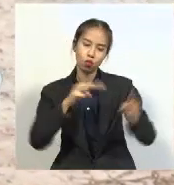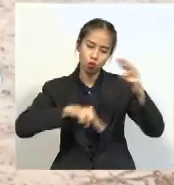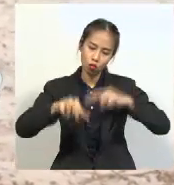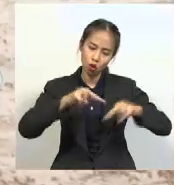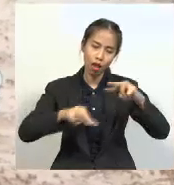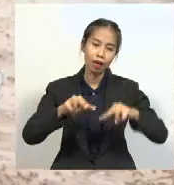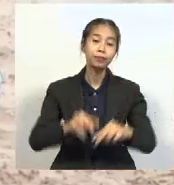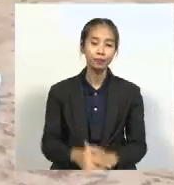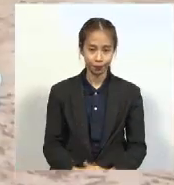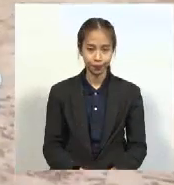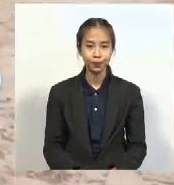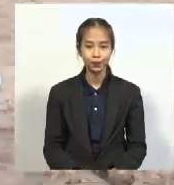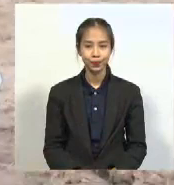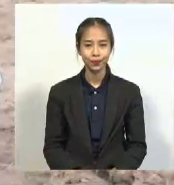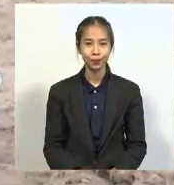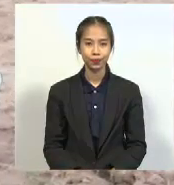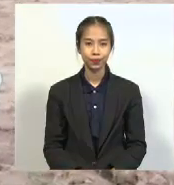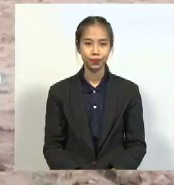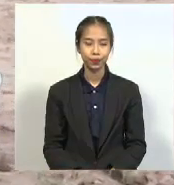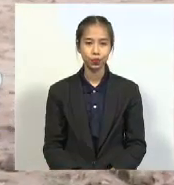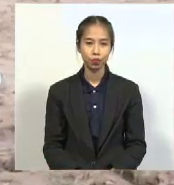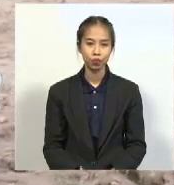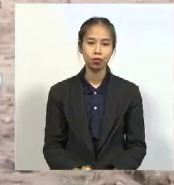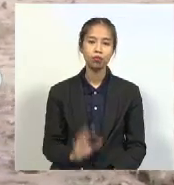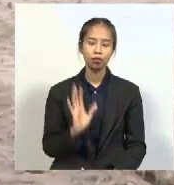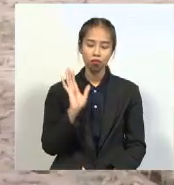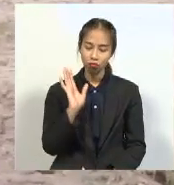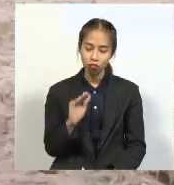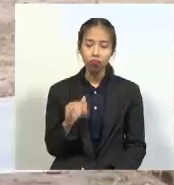กาะหมาแห่งนี้ค่ะ ก็มา